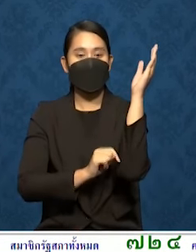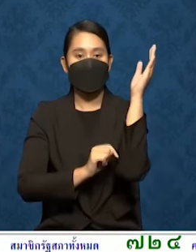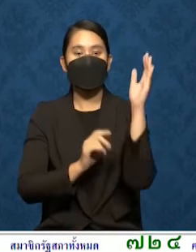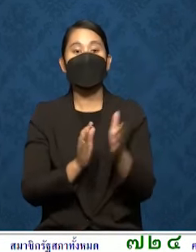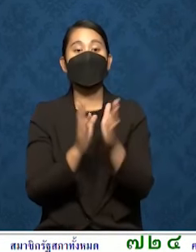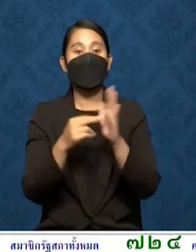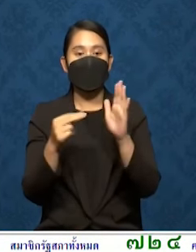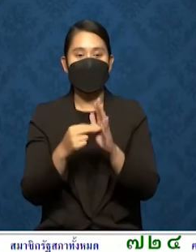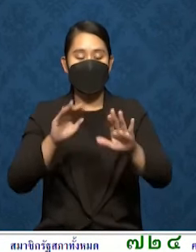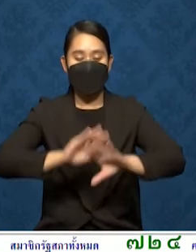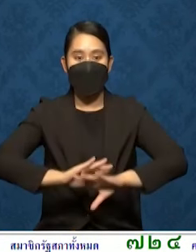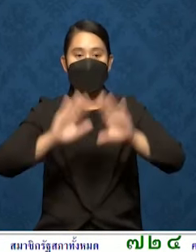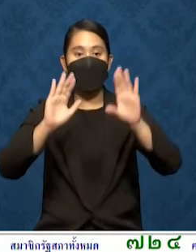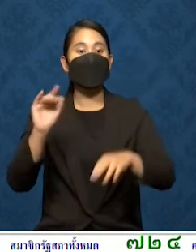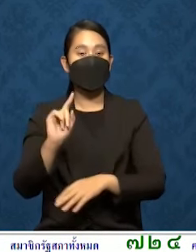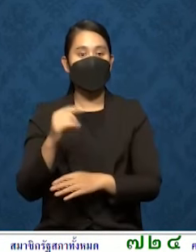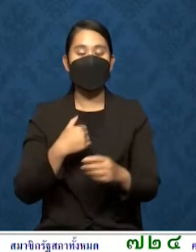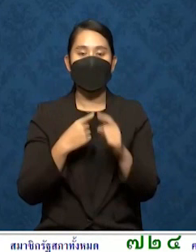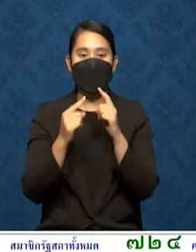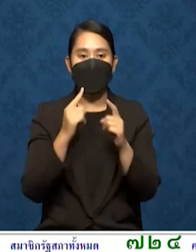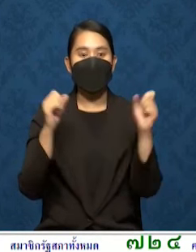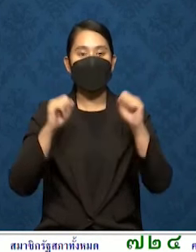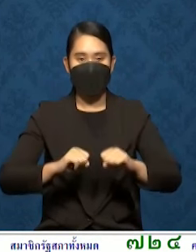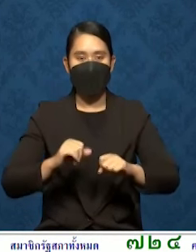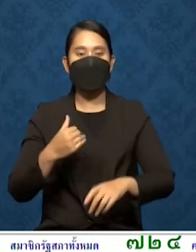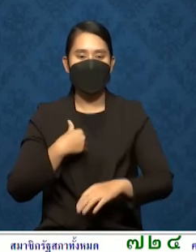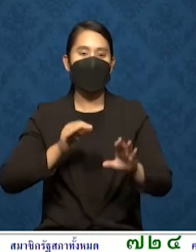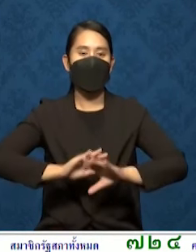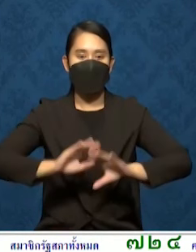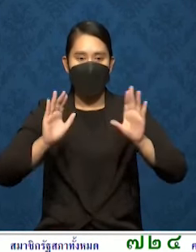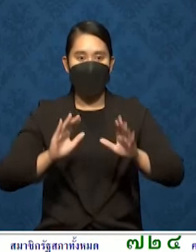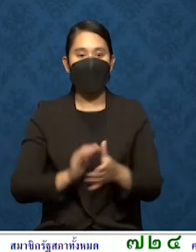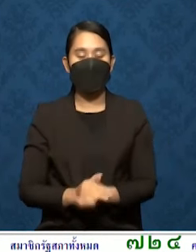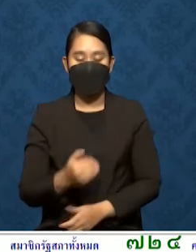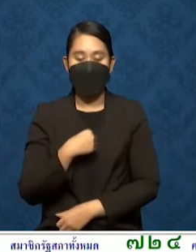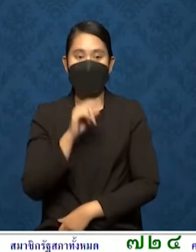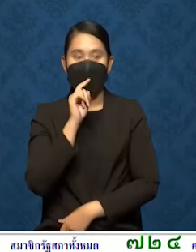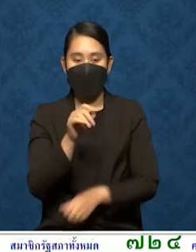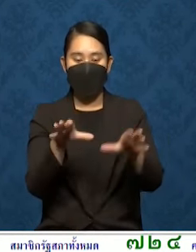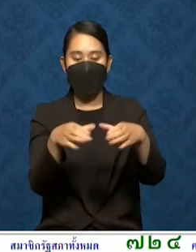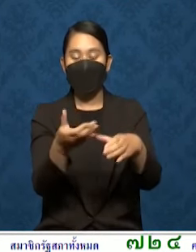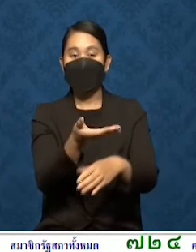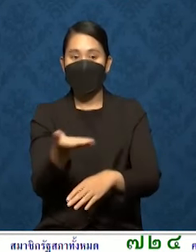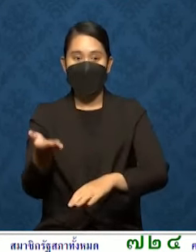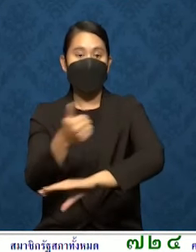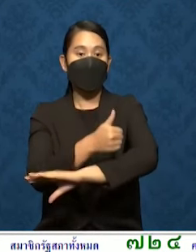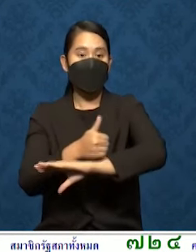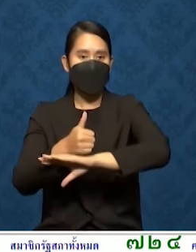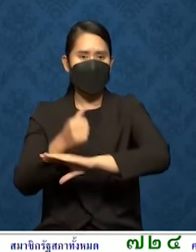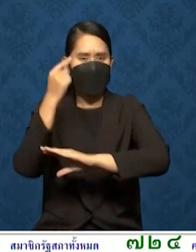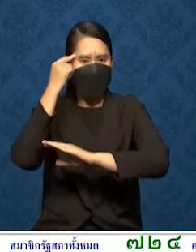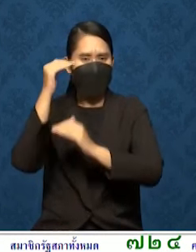ได้ยกเลิกไปเมื่อเรามีข้อตกลงแล้วอยากจะเรียนถามผู้มาชี้แจงทำไมถึงไม่พัฒน